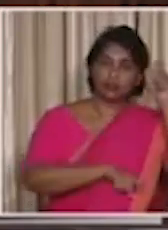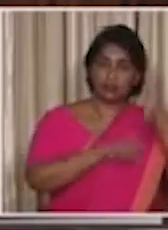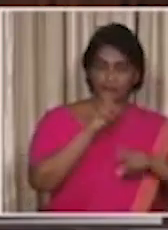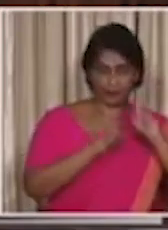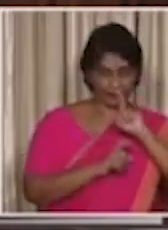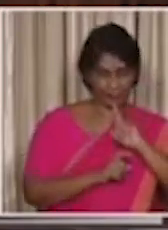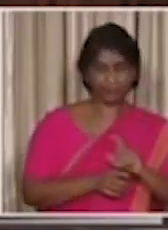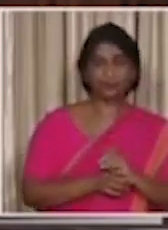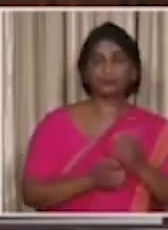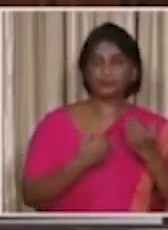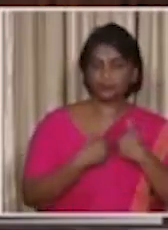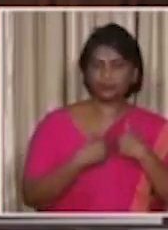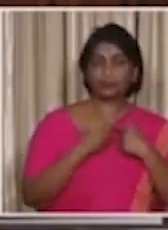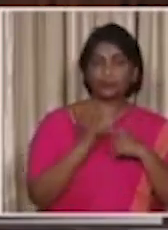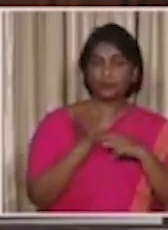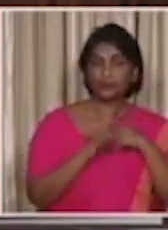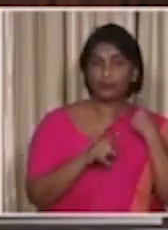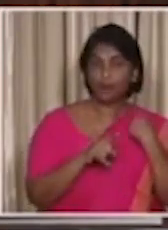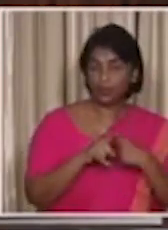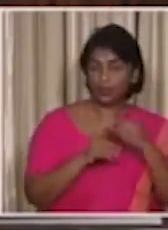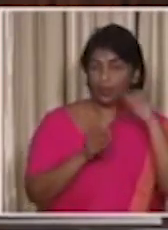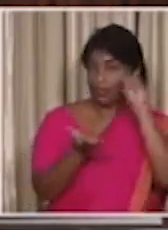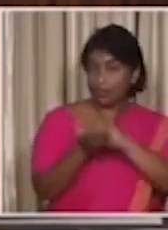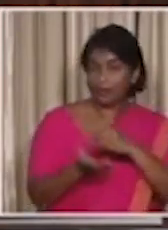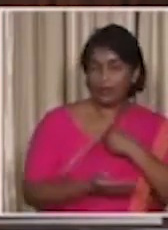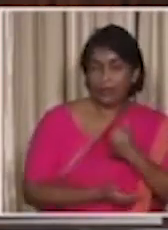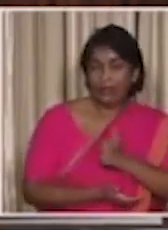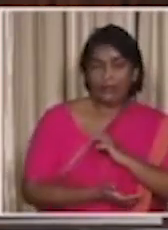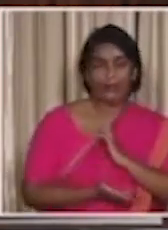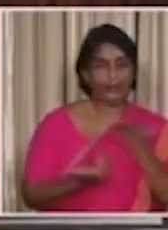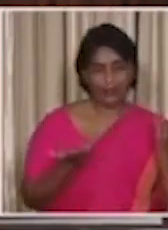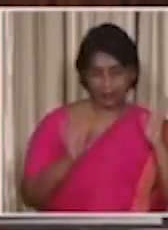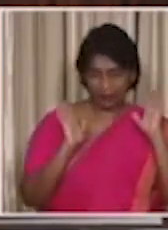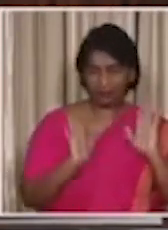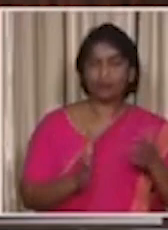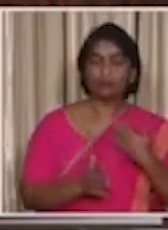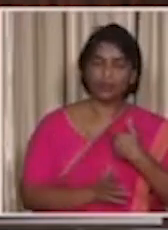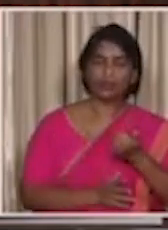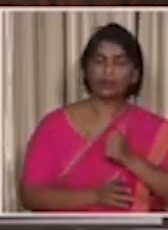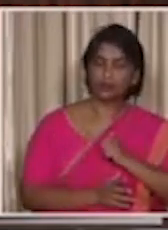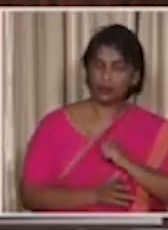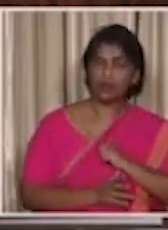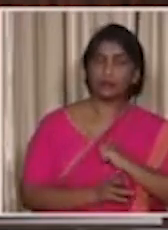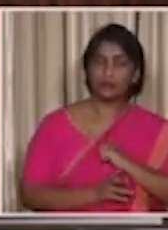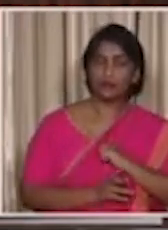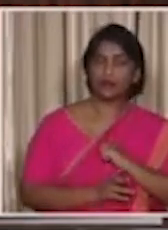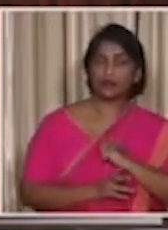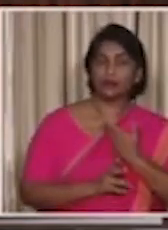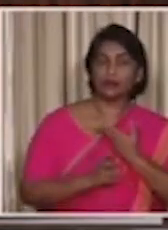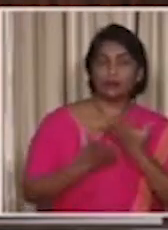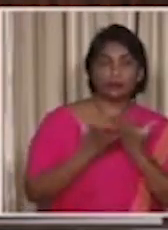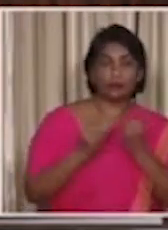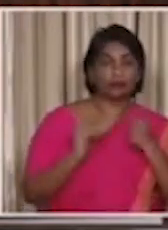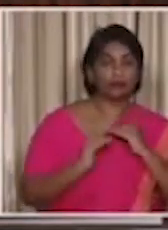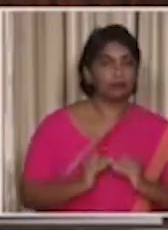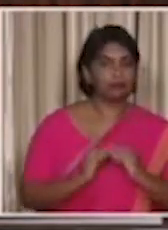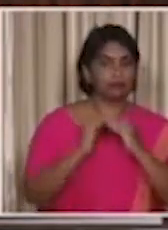කියනවා. අප මේ බදු පැනවුවේ කැමැත්තෙන් නෙවෙයි. නමුත් අපි කැමති කළ පමණින් රට ගොඩනගන්න